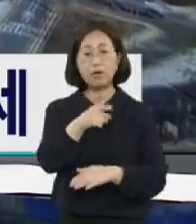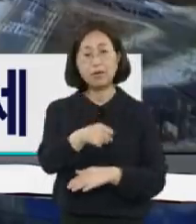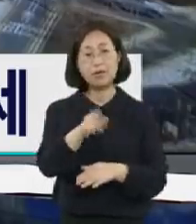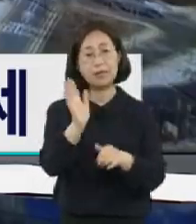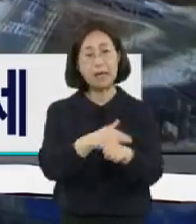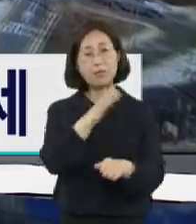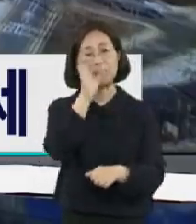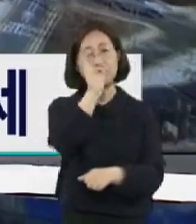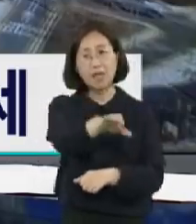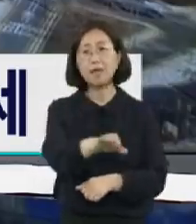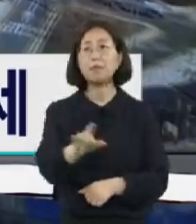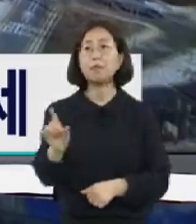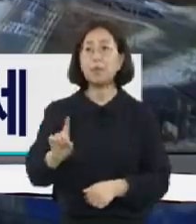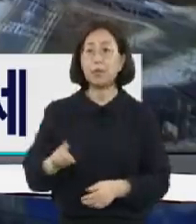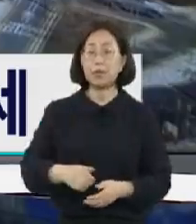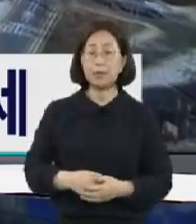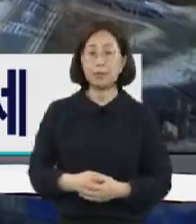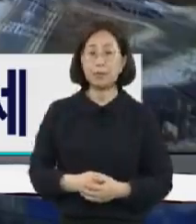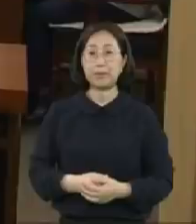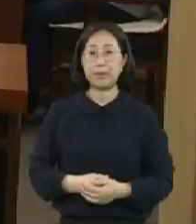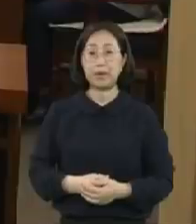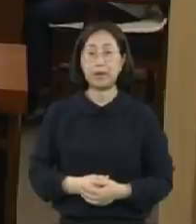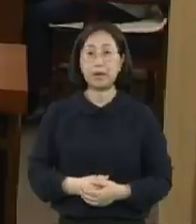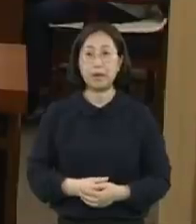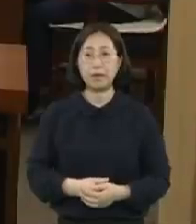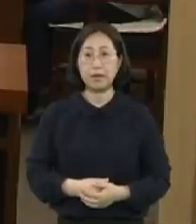있습니다. 김진석 기자입니다.